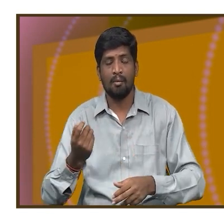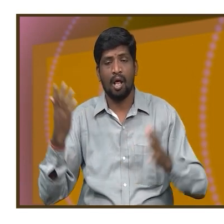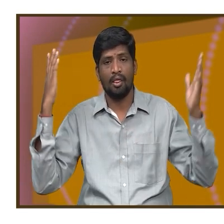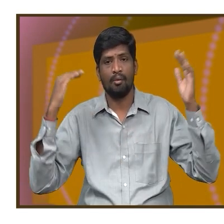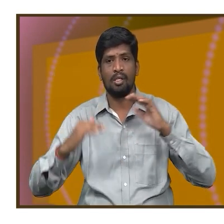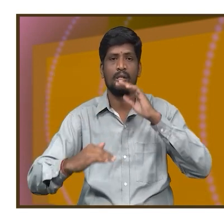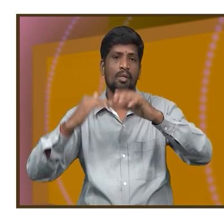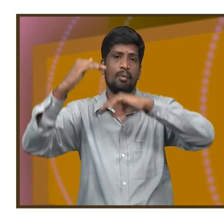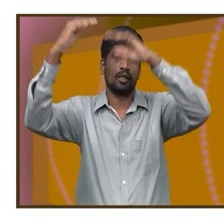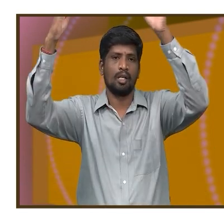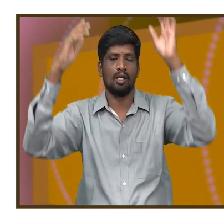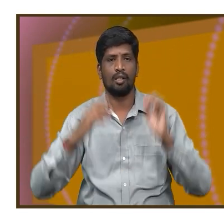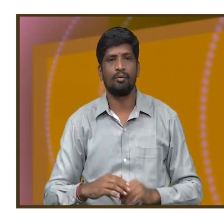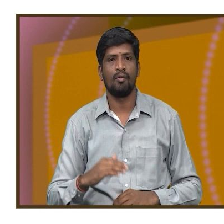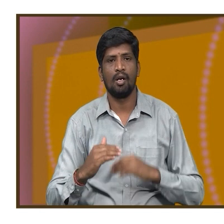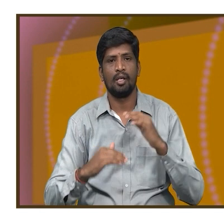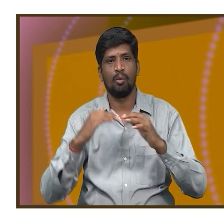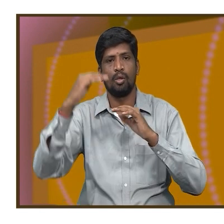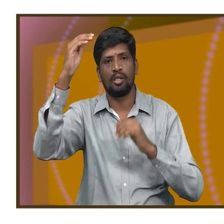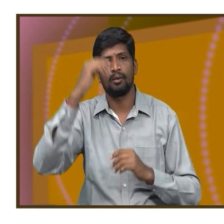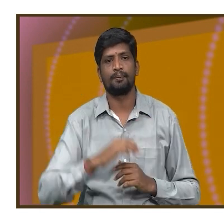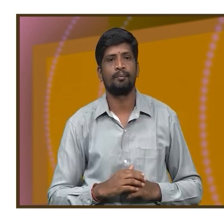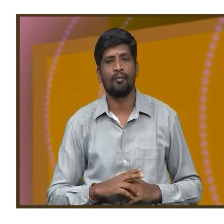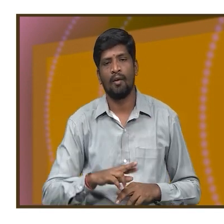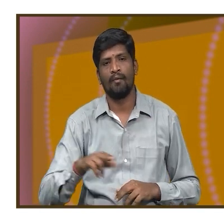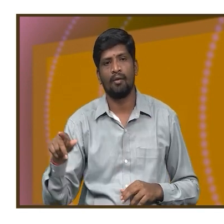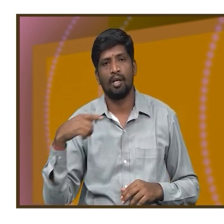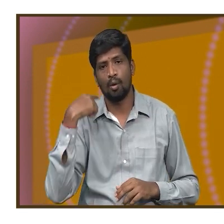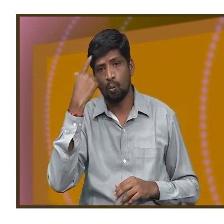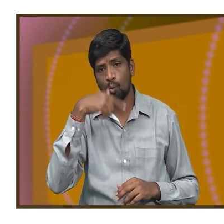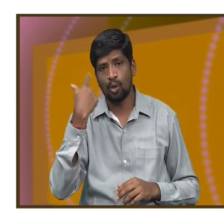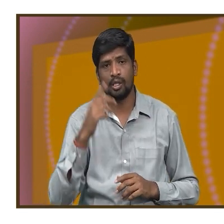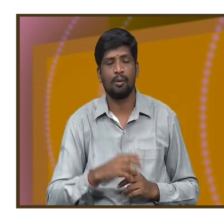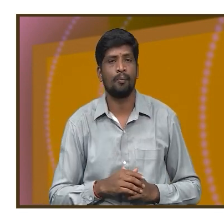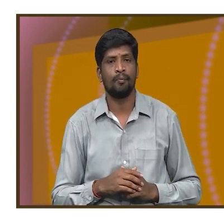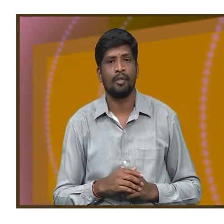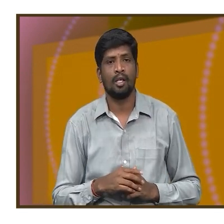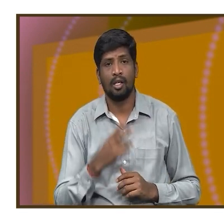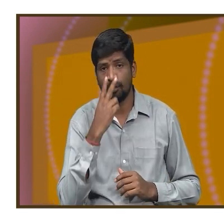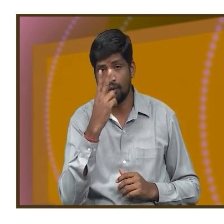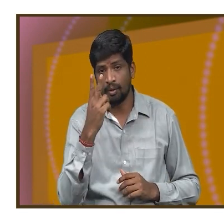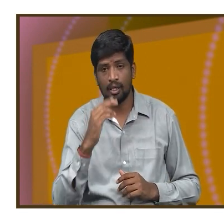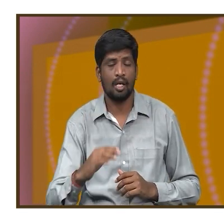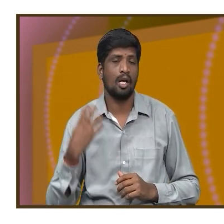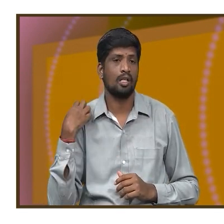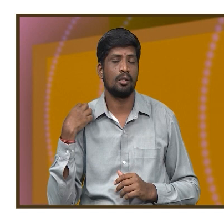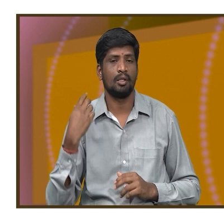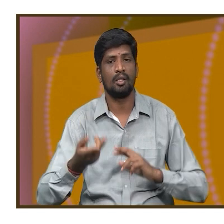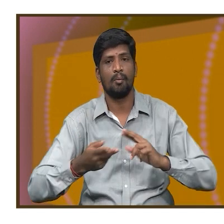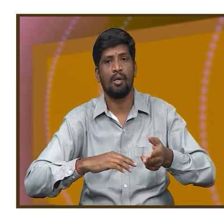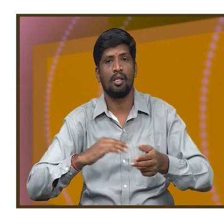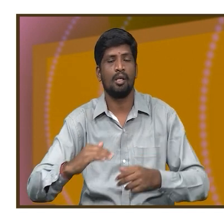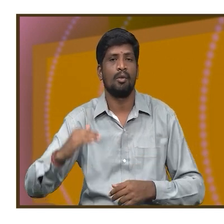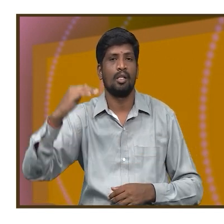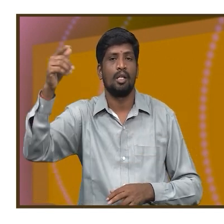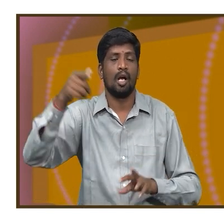நிலை, வாழ்வின் நிலை உயர்ந்தது. பலர் ஆனால் இந்த நிலையிலும் வந்து பார்த்தீங்கன்னா அந்த மாரி என்ன செய்கிறார், நம்மளுக்கு வந்து அந்த